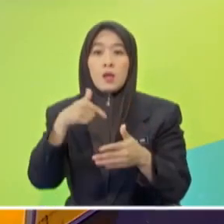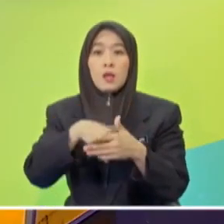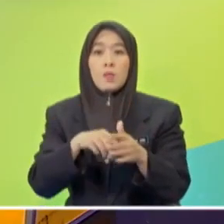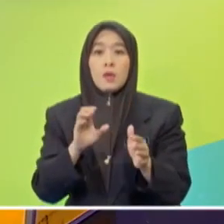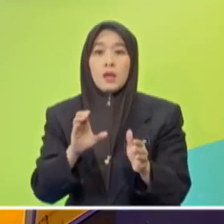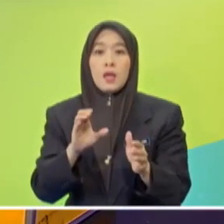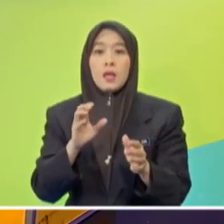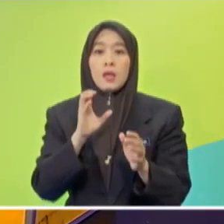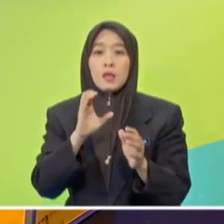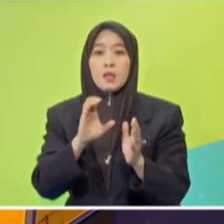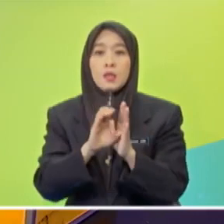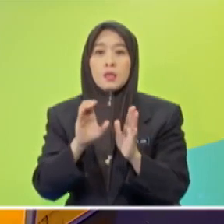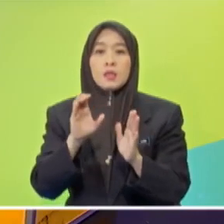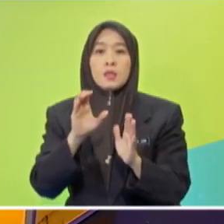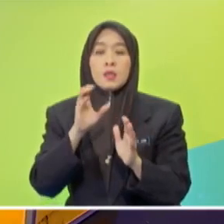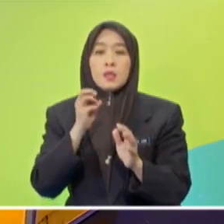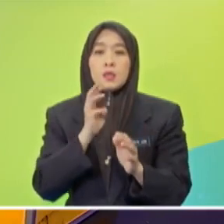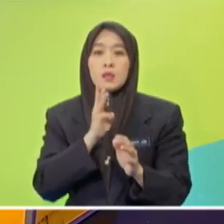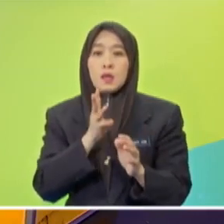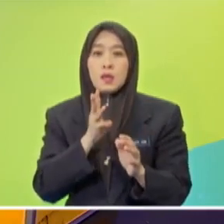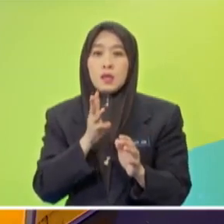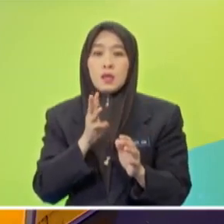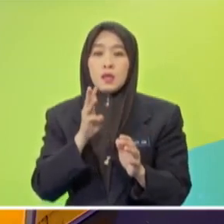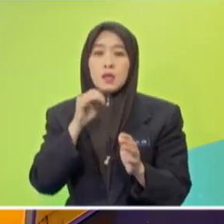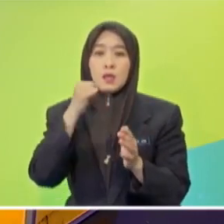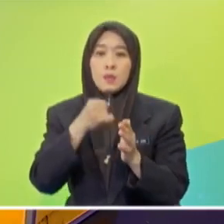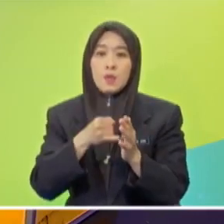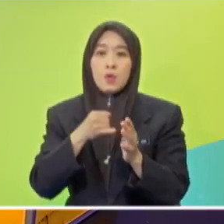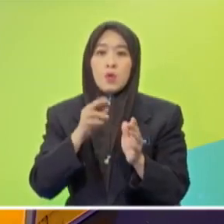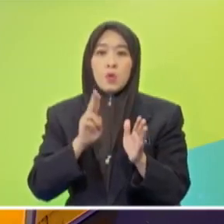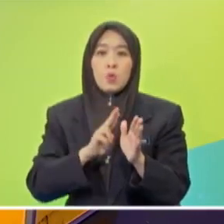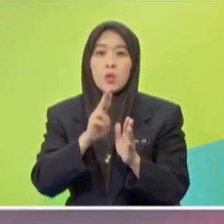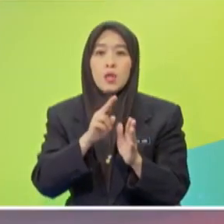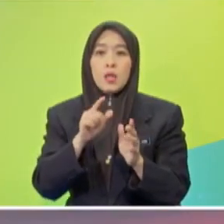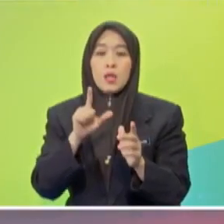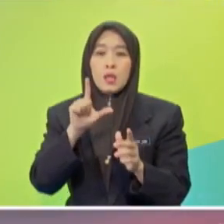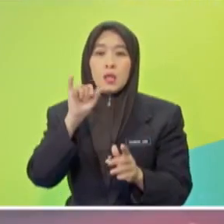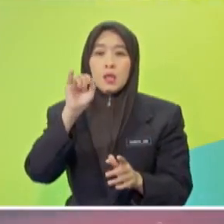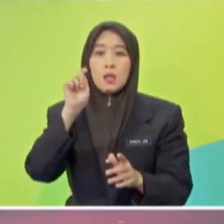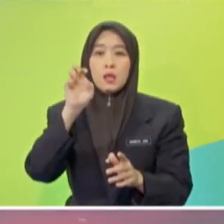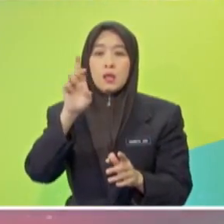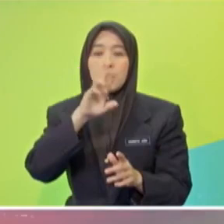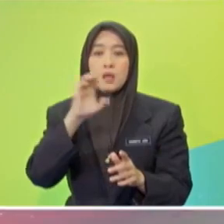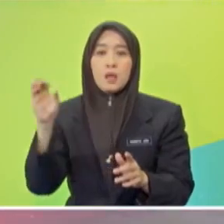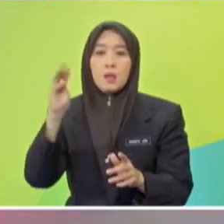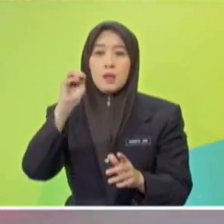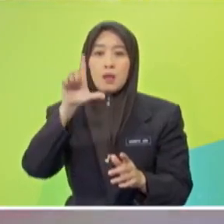isi padu nah dia melibatkan Yuni Lite dan juga militer Oke